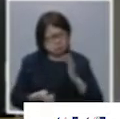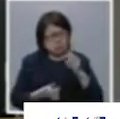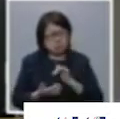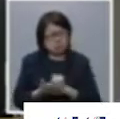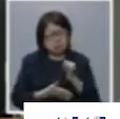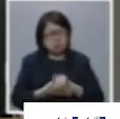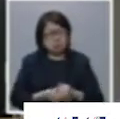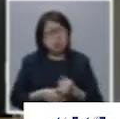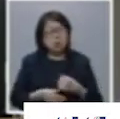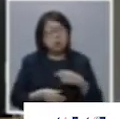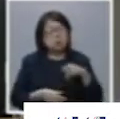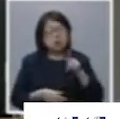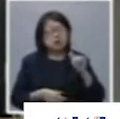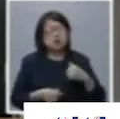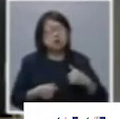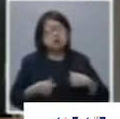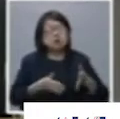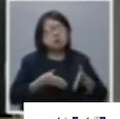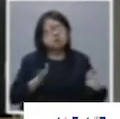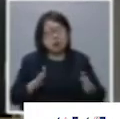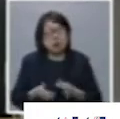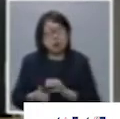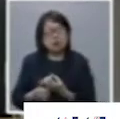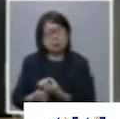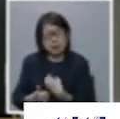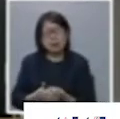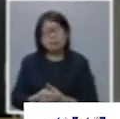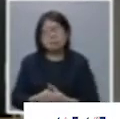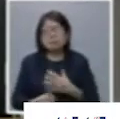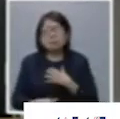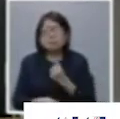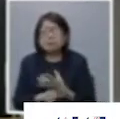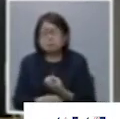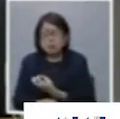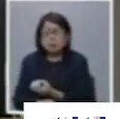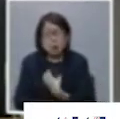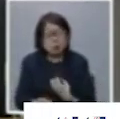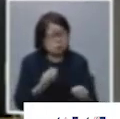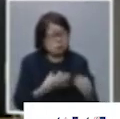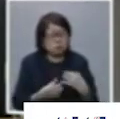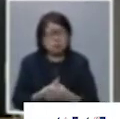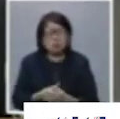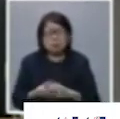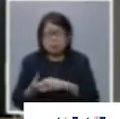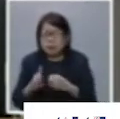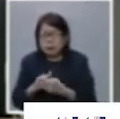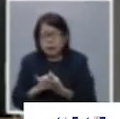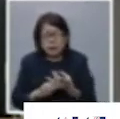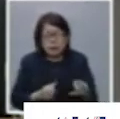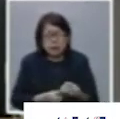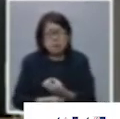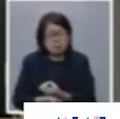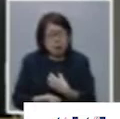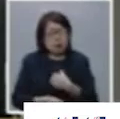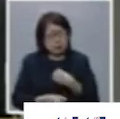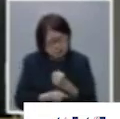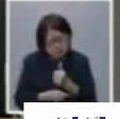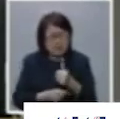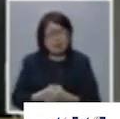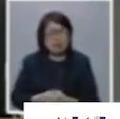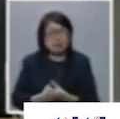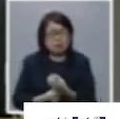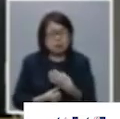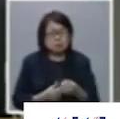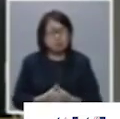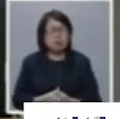ท่านใจกว้างท่านบอกให้แนะนำนะครับมีอะไรที่จะให้ท่านทำแนะนำมานะครับความเดือดร้อนปัญหาต่างๆบอก